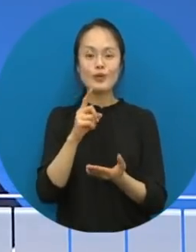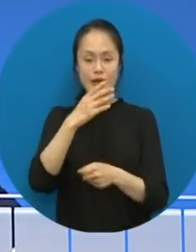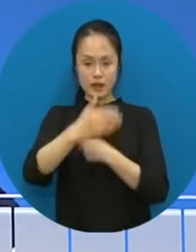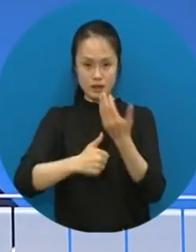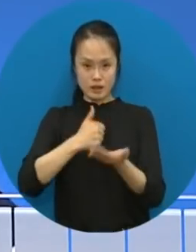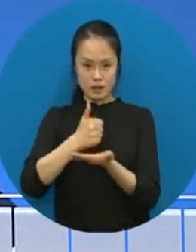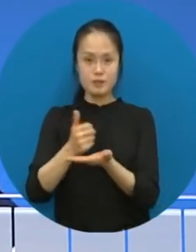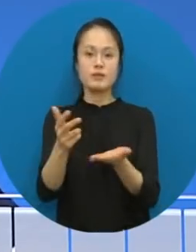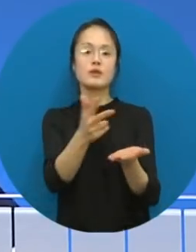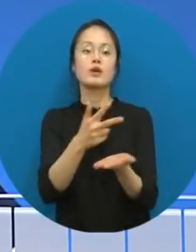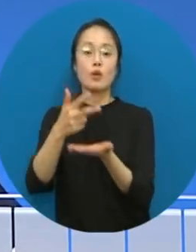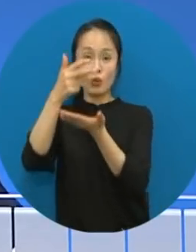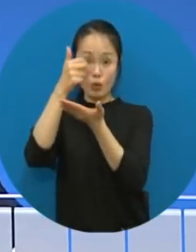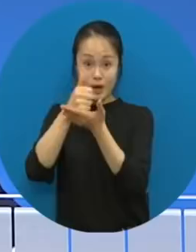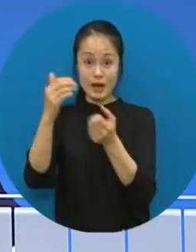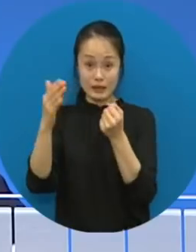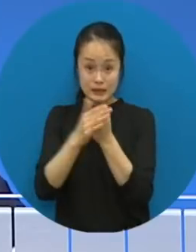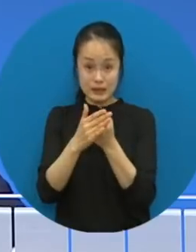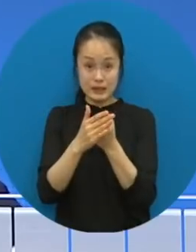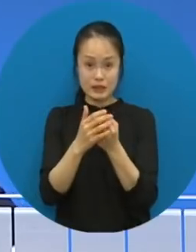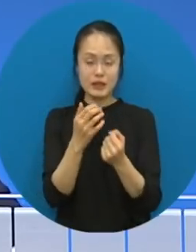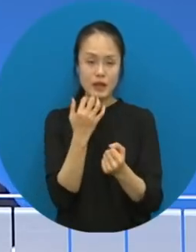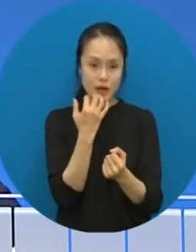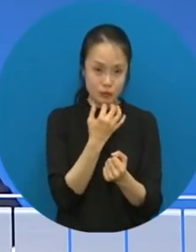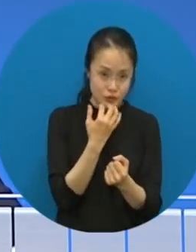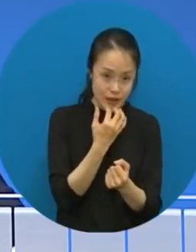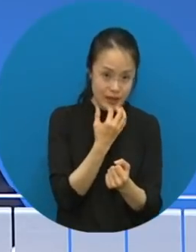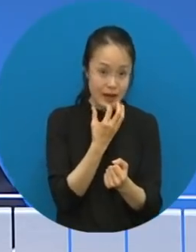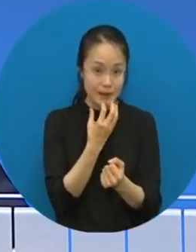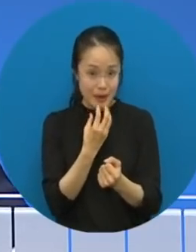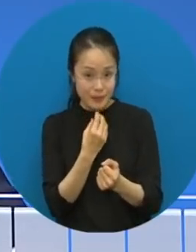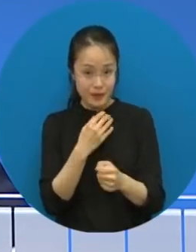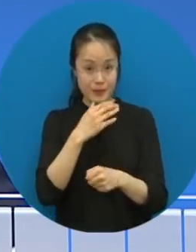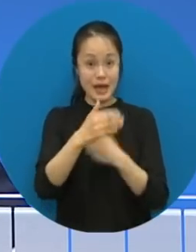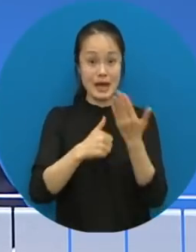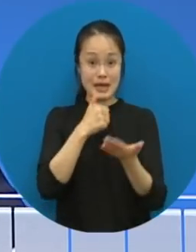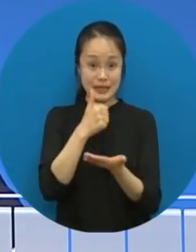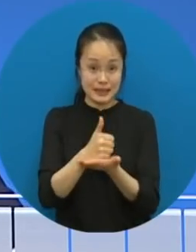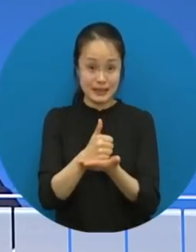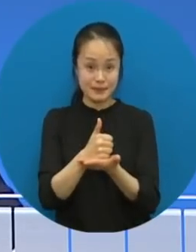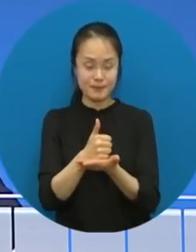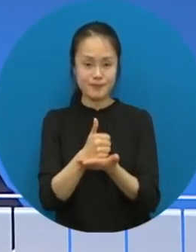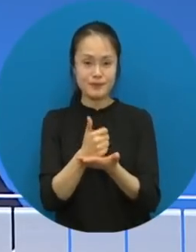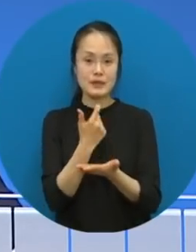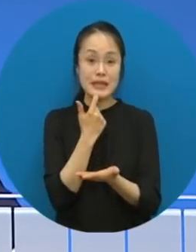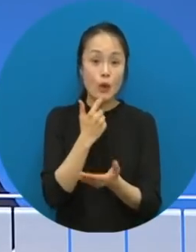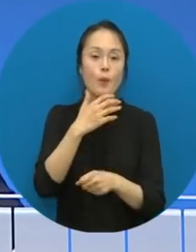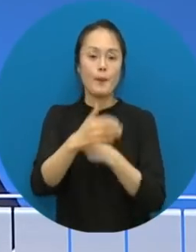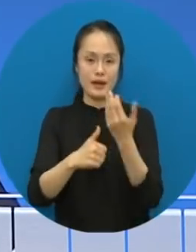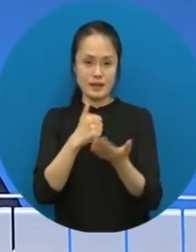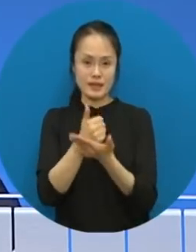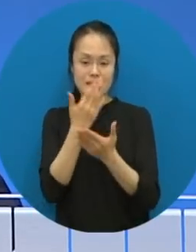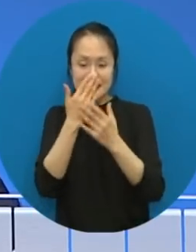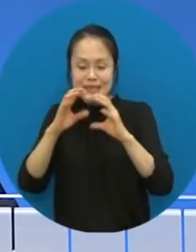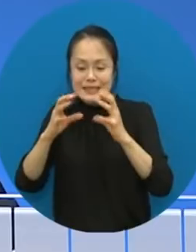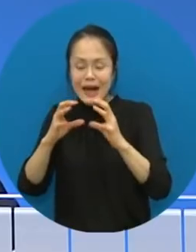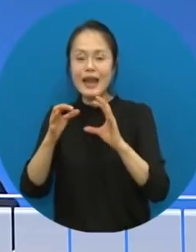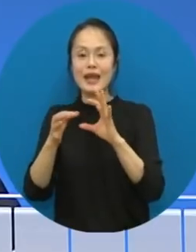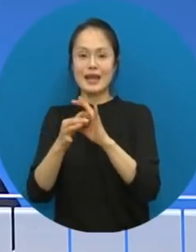여호와니 아브라함의 하나님이요 이삭의 하나님이요 야곱의 하나님이요 곧 이스라엘의 하나님이라.